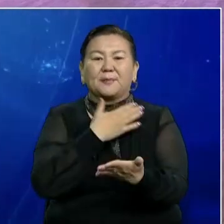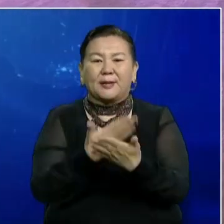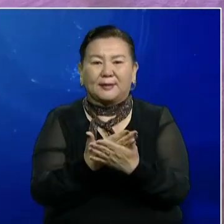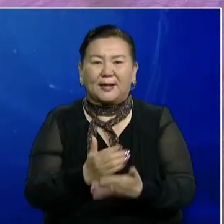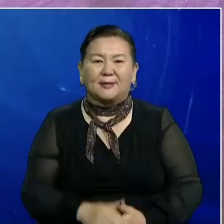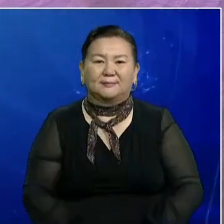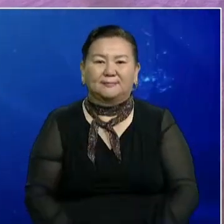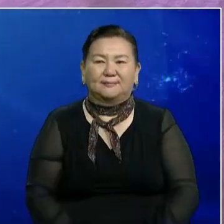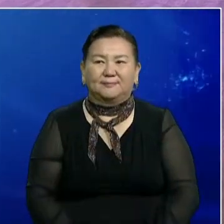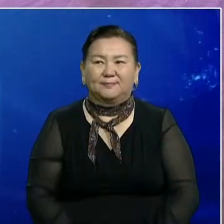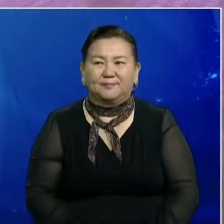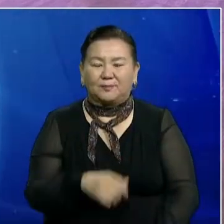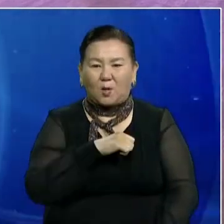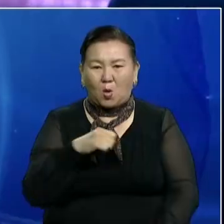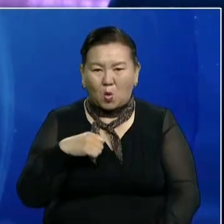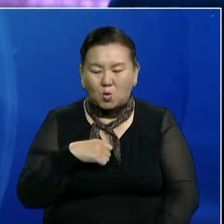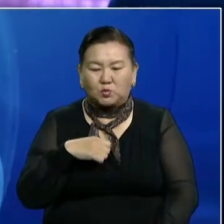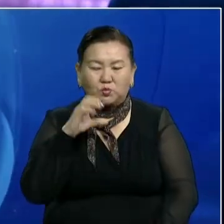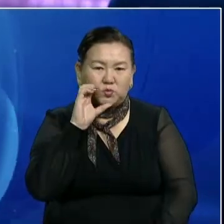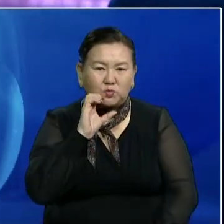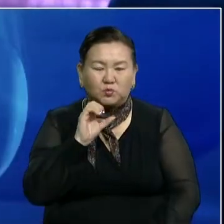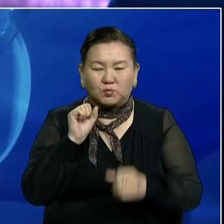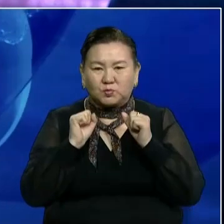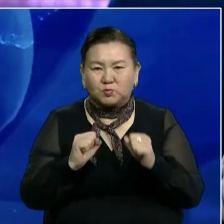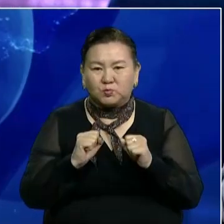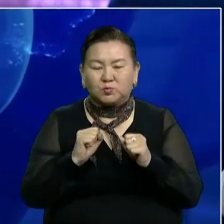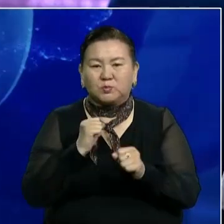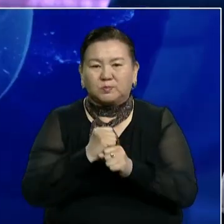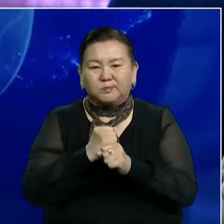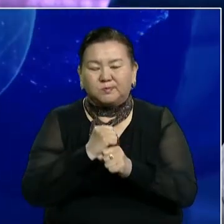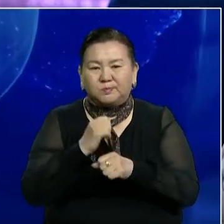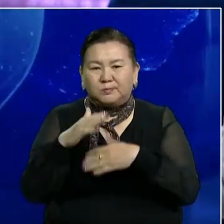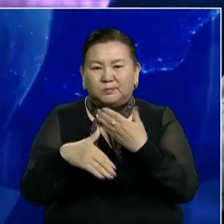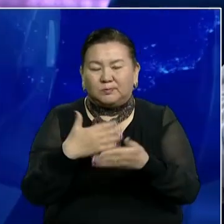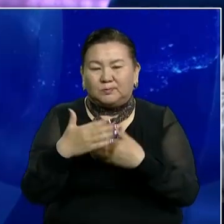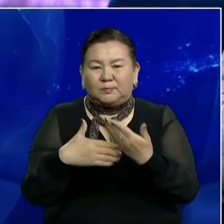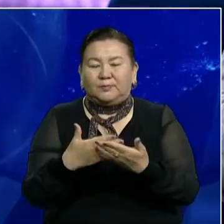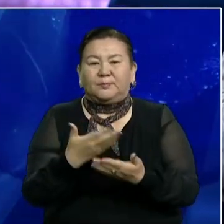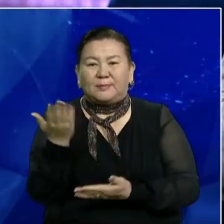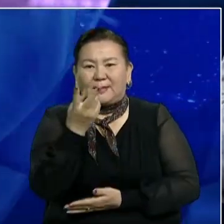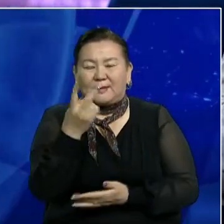Бид нарт одоо яг өөрсдийн бацаан төслөө тэ танилцуулгаа бид нарт нэг дуу хоолой олж өгч байгаа. Тав хүнд амжилт хүсье. Баярлалаа. Маш баярлалаа.